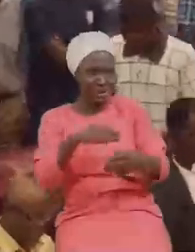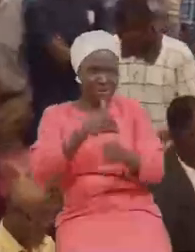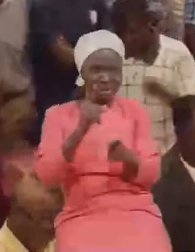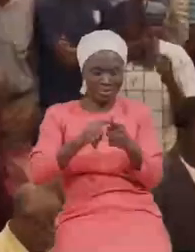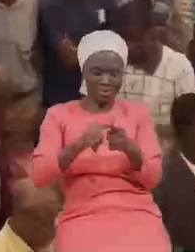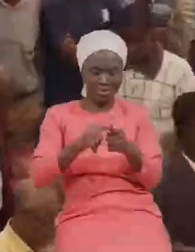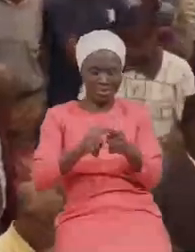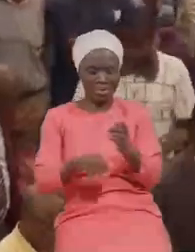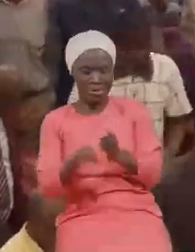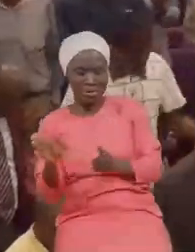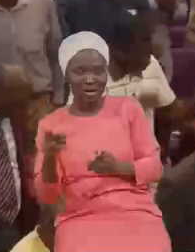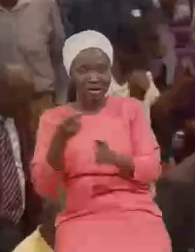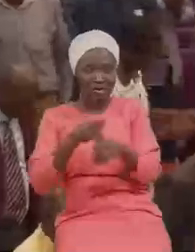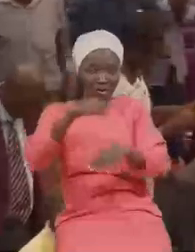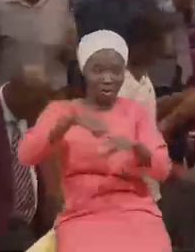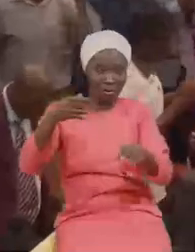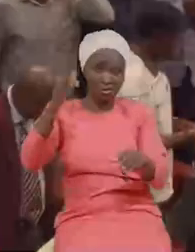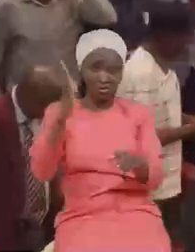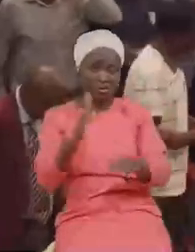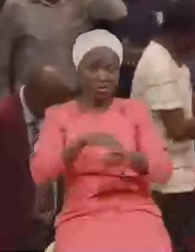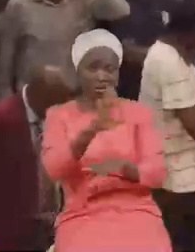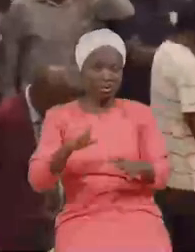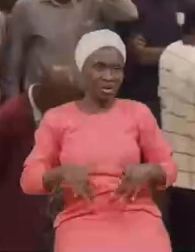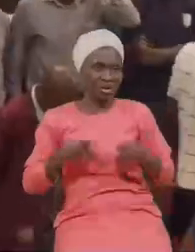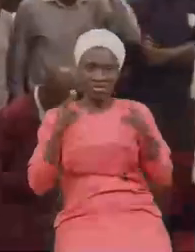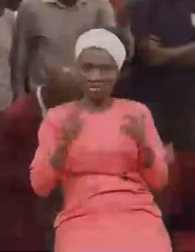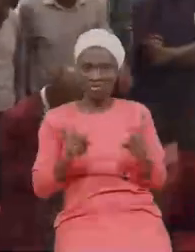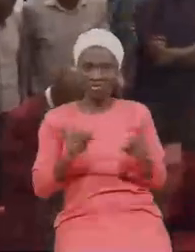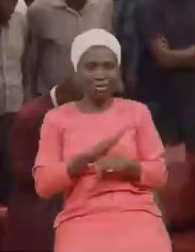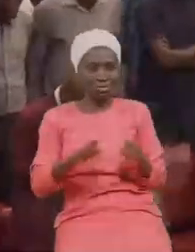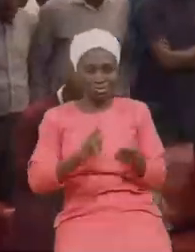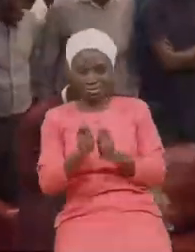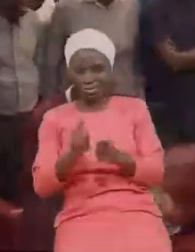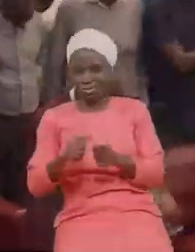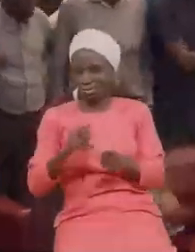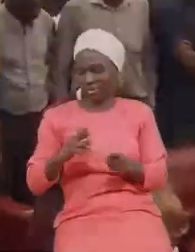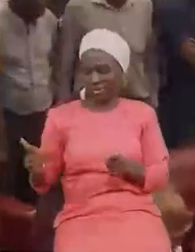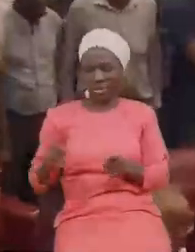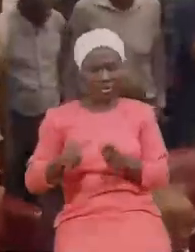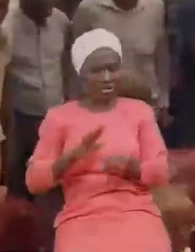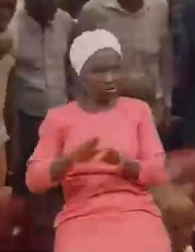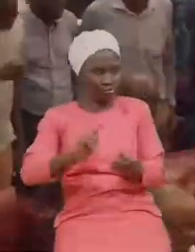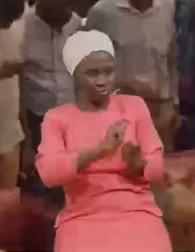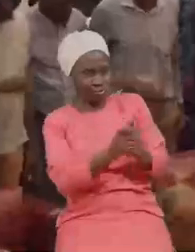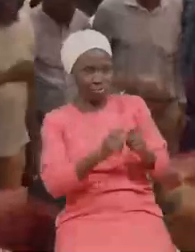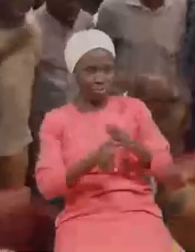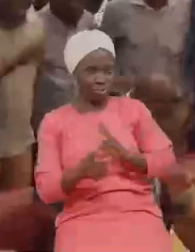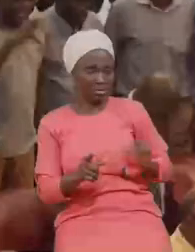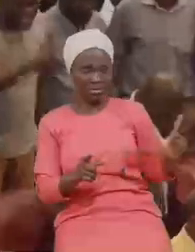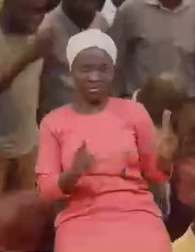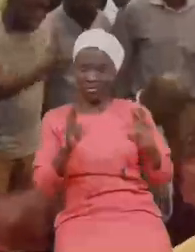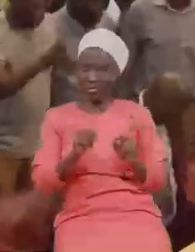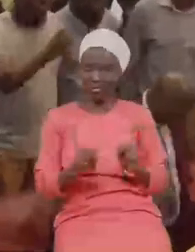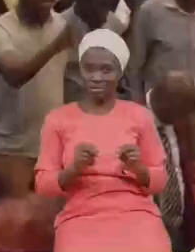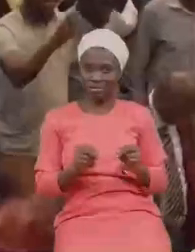ne te force fuir la paix de Dieu dans ta vie ne ne va ni à gauche